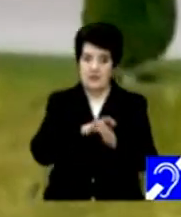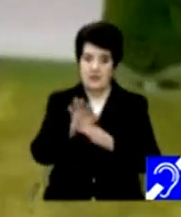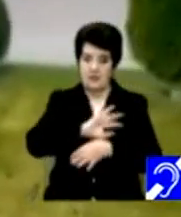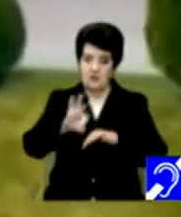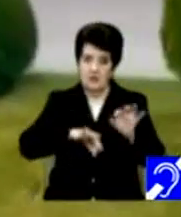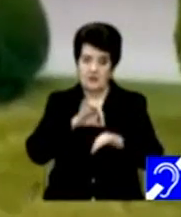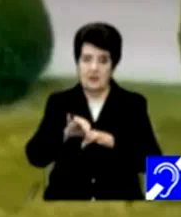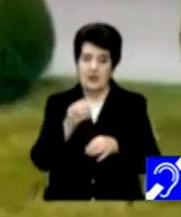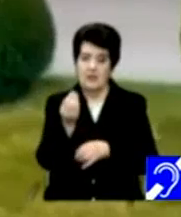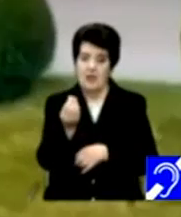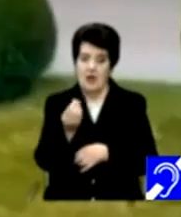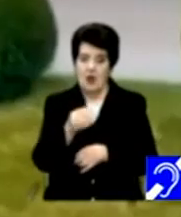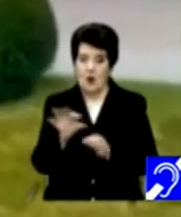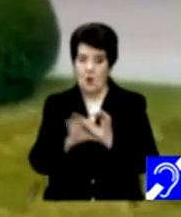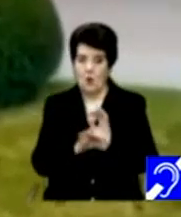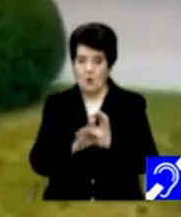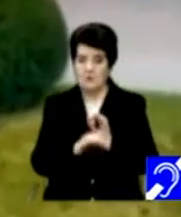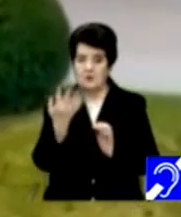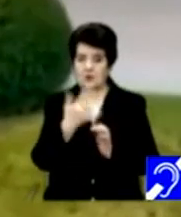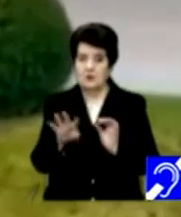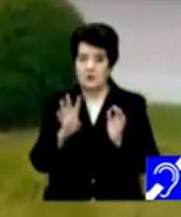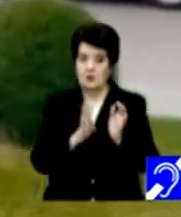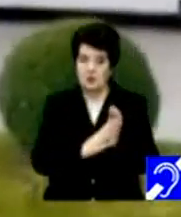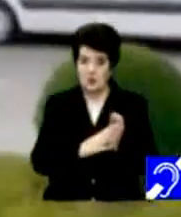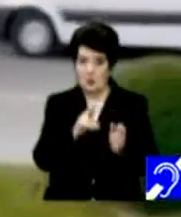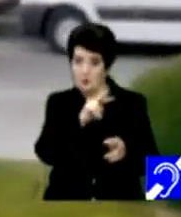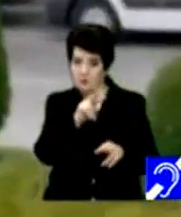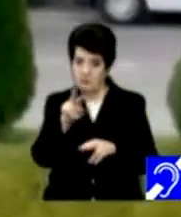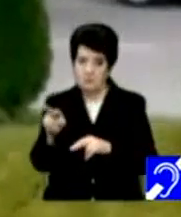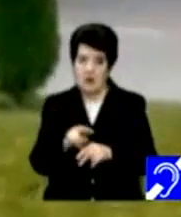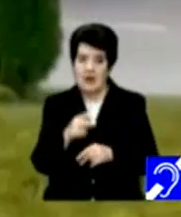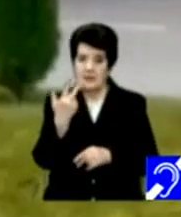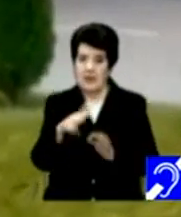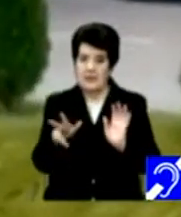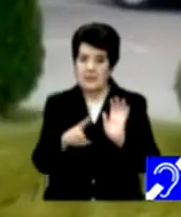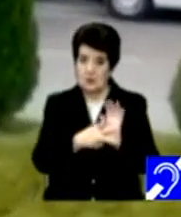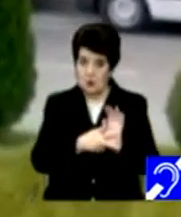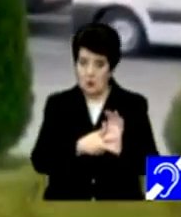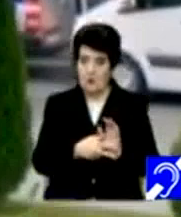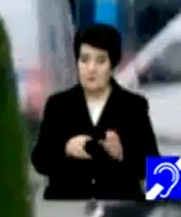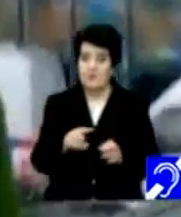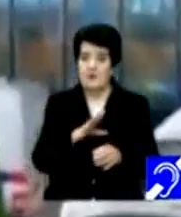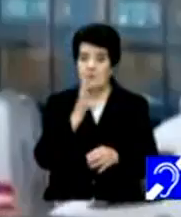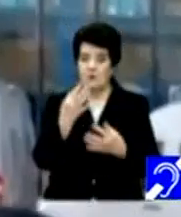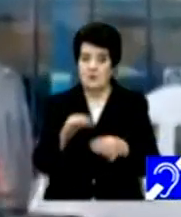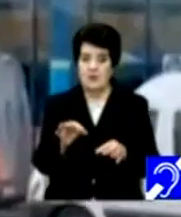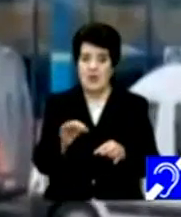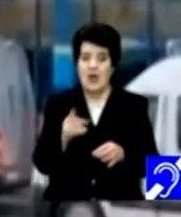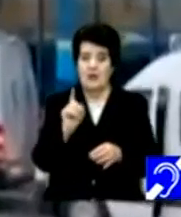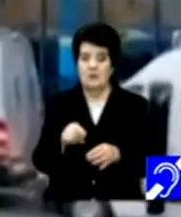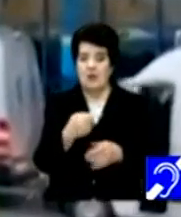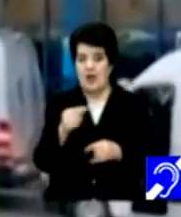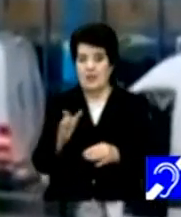de corupție. Dosarul penal cuprinde 59 de episoade, printre care 38 de pretindere de mită și 21 de